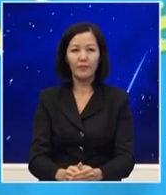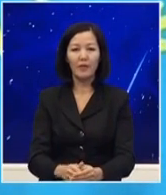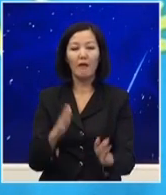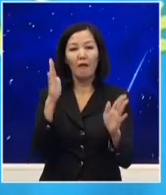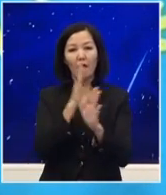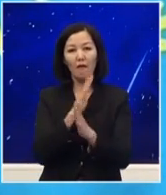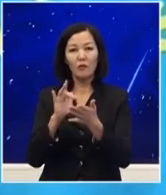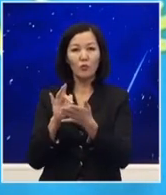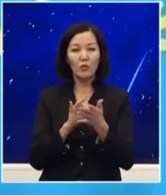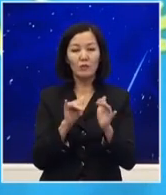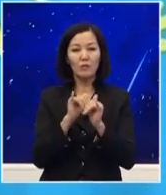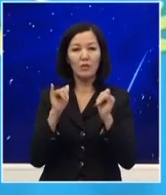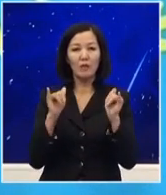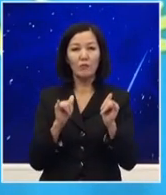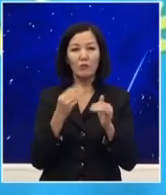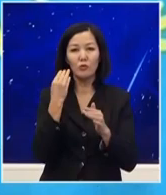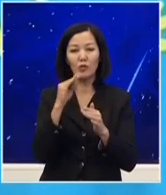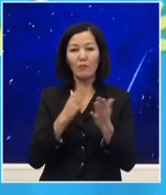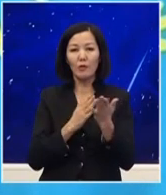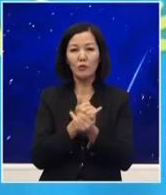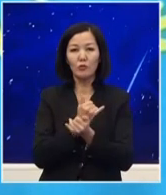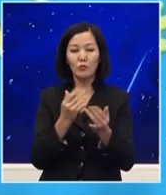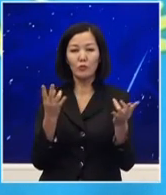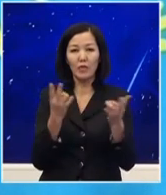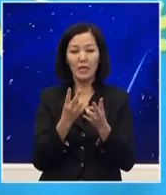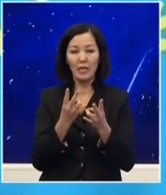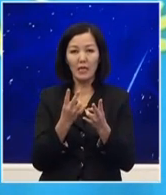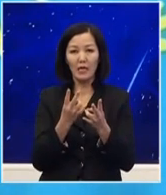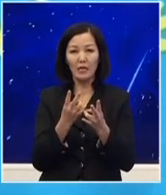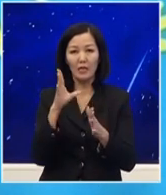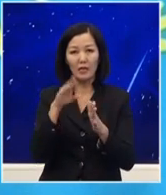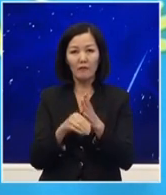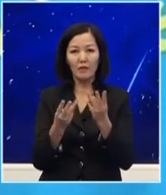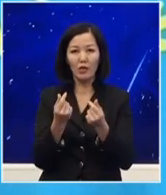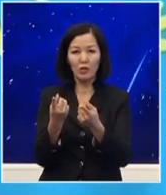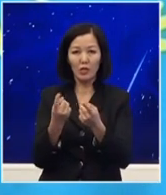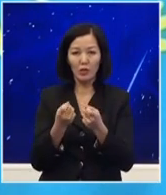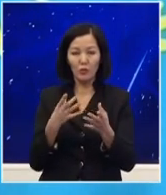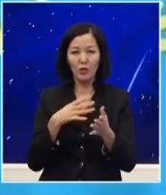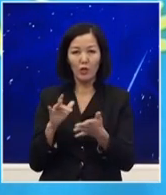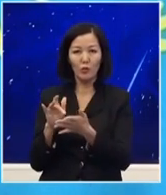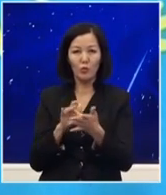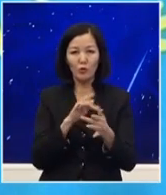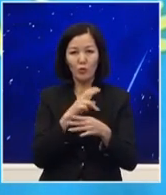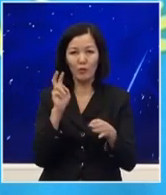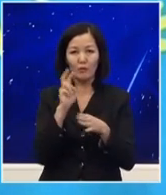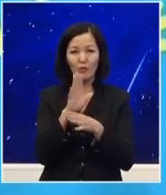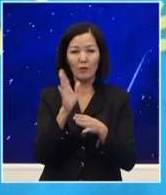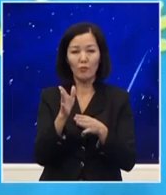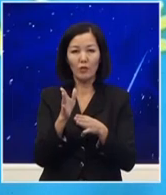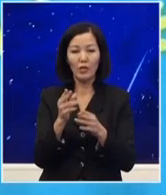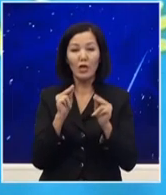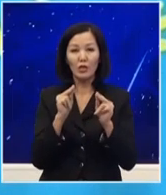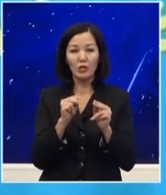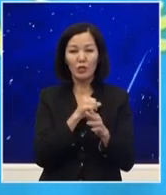Экотуризмді дамыту үшін сапалы жұмыс жүргізу қажет. Ішкі туризмді дамытуға инвестиция тарту керек. Кейін туристер де көптеп келетін болады.